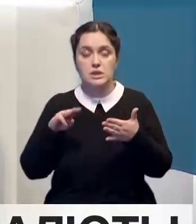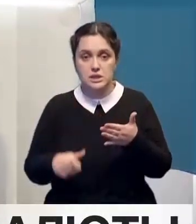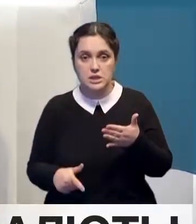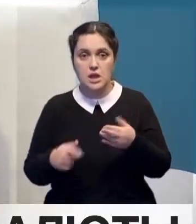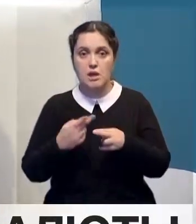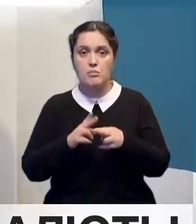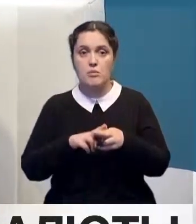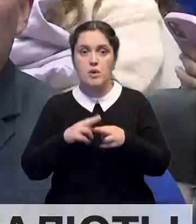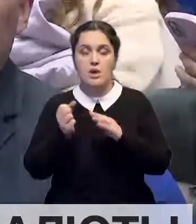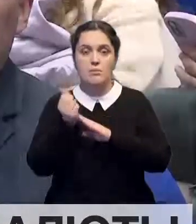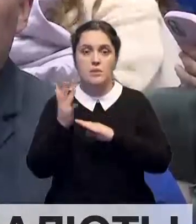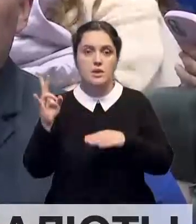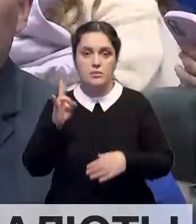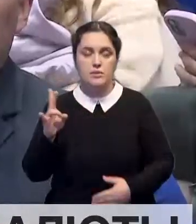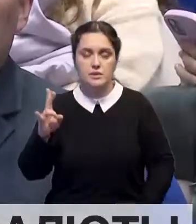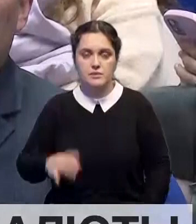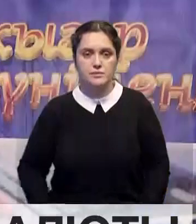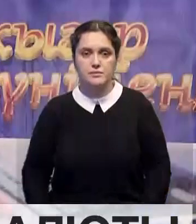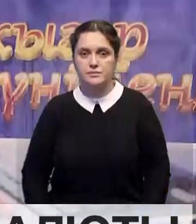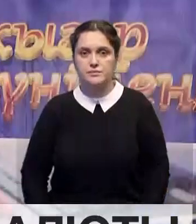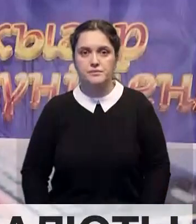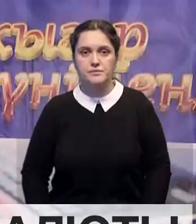валюты, которая отмечается 15 ноября.